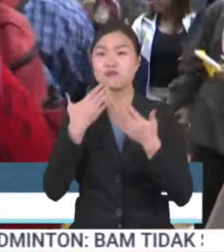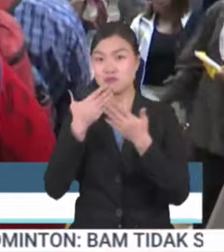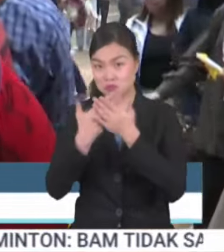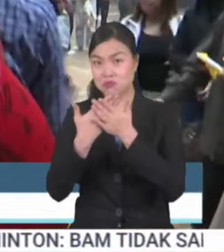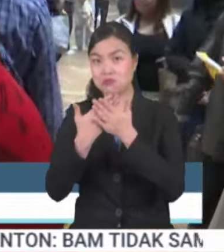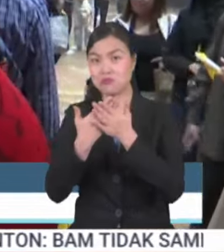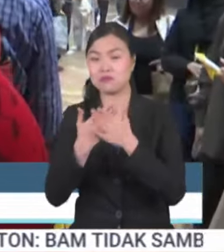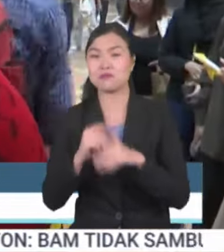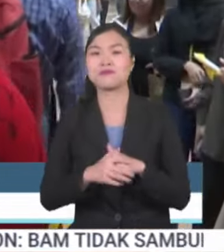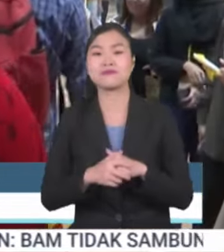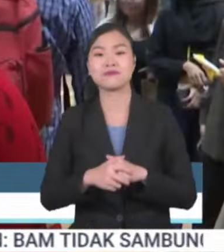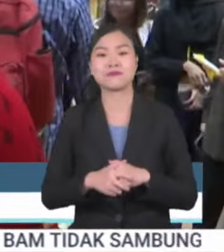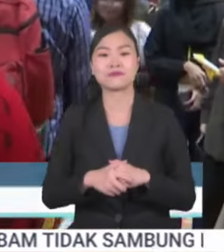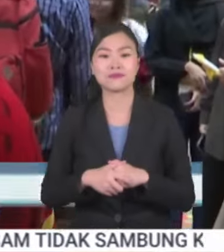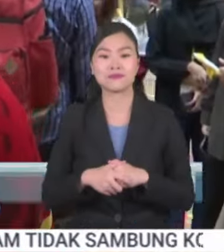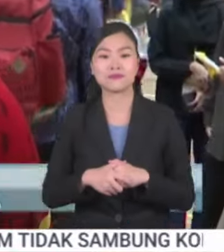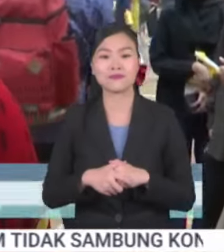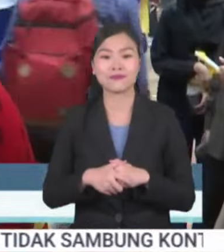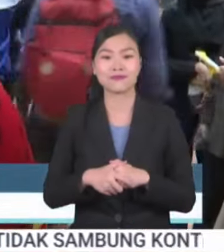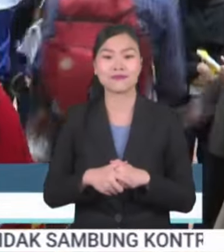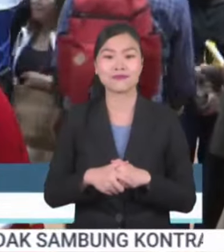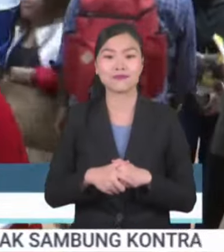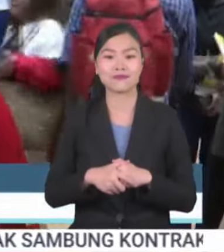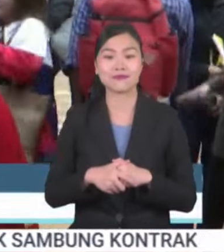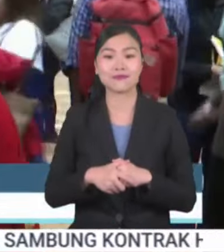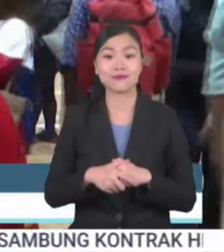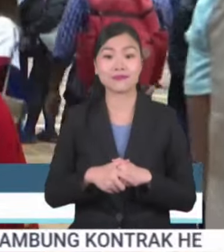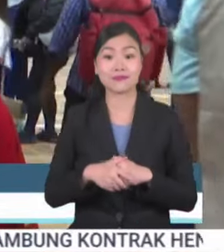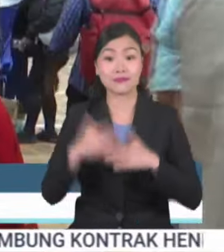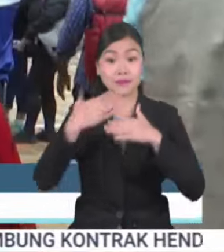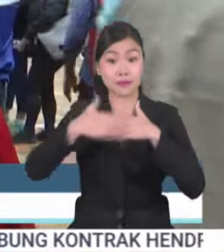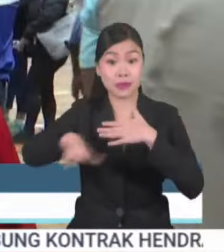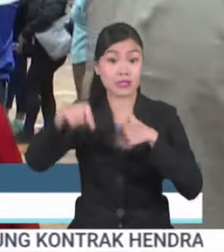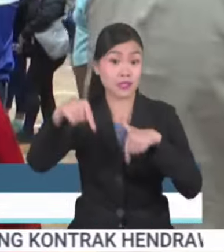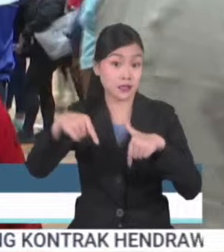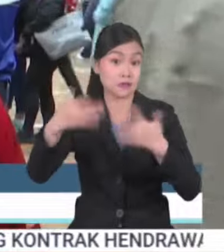persembahan. Lepas ni ke mana? Lepas ni